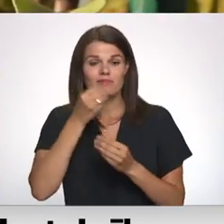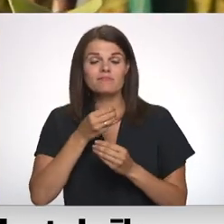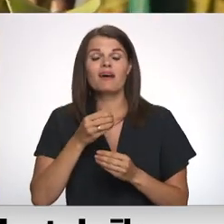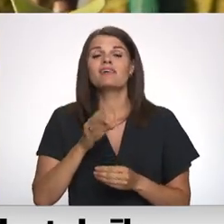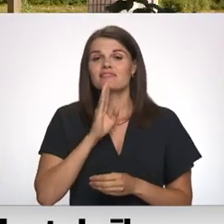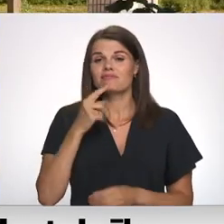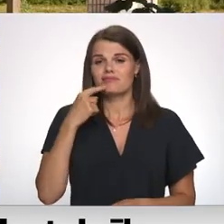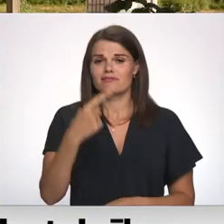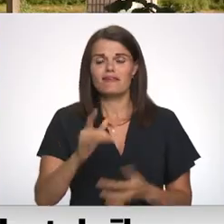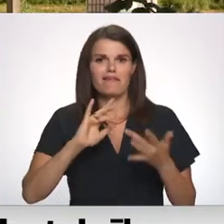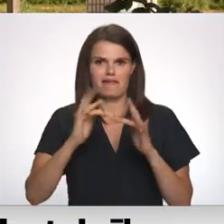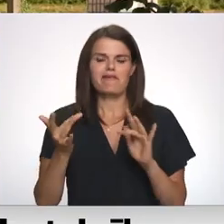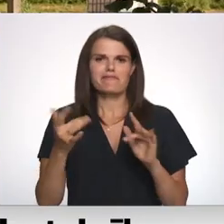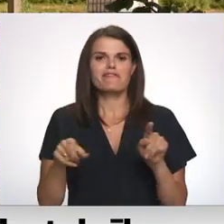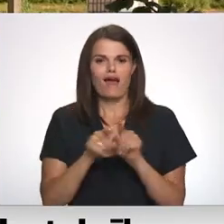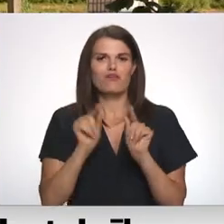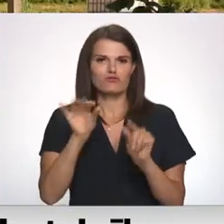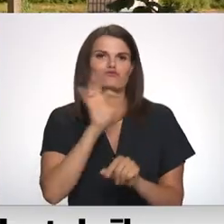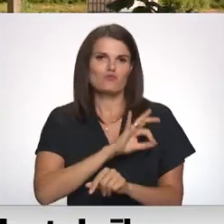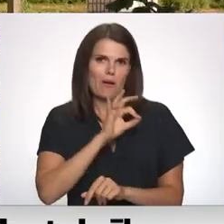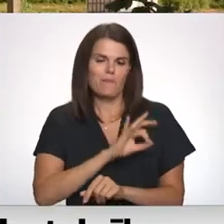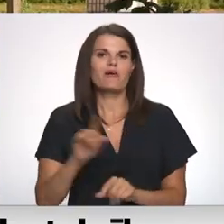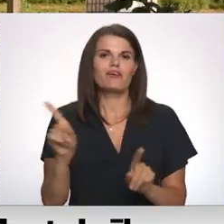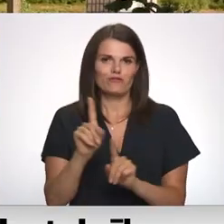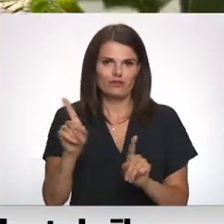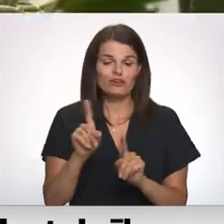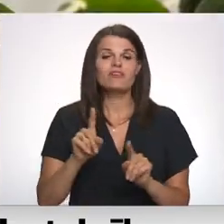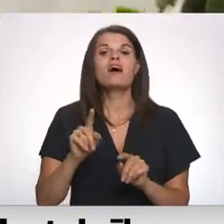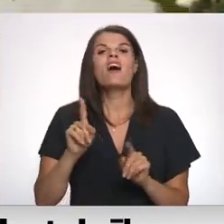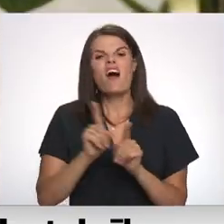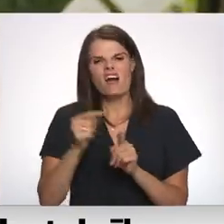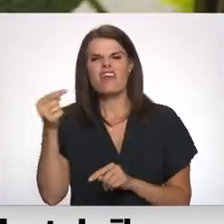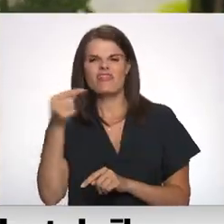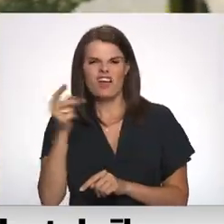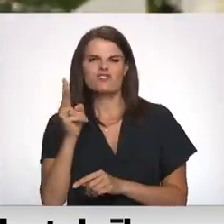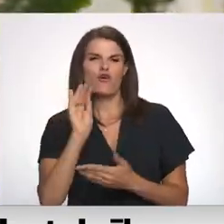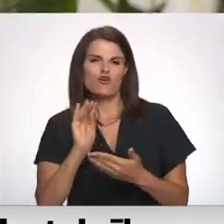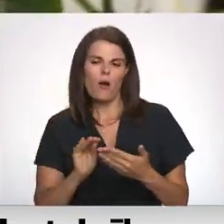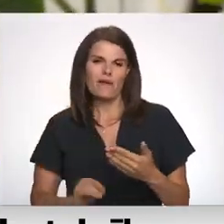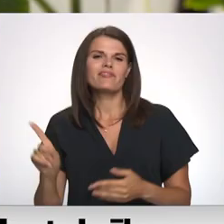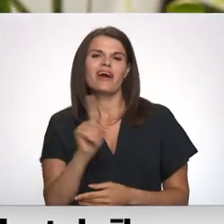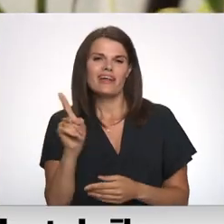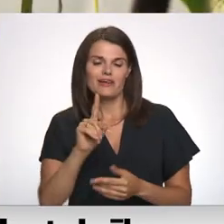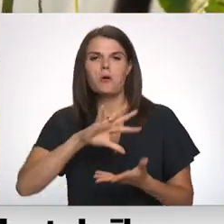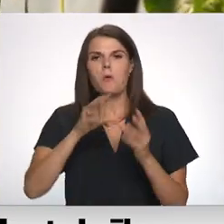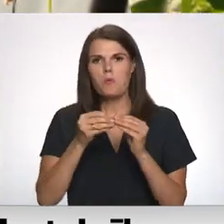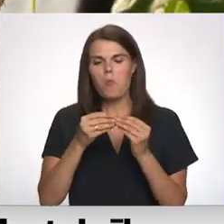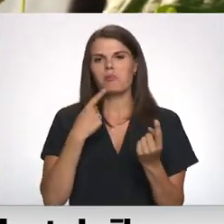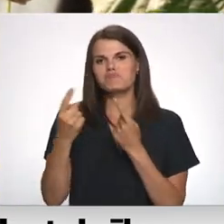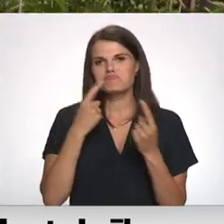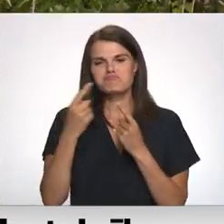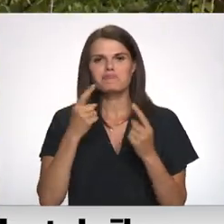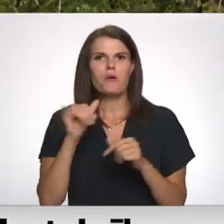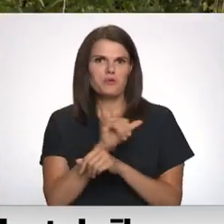ka internetā izdevies arī nedaudz nopelnīt. Lai gan ir arī nejauki komentētāji, kopumā saziņa YouTube